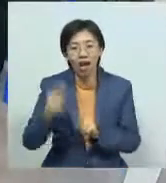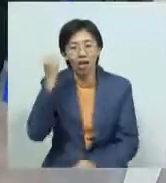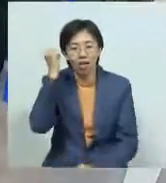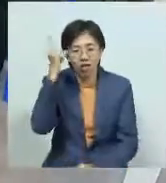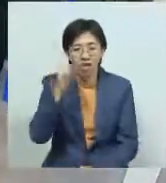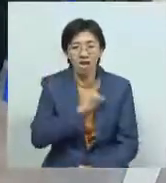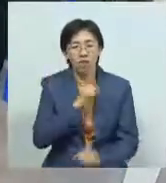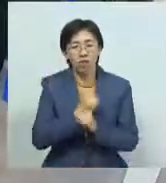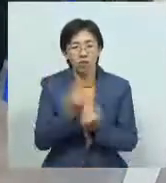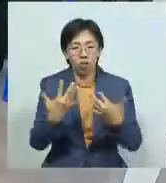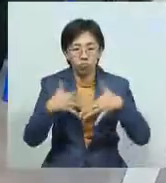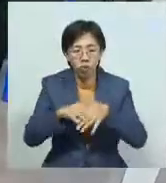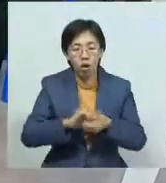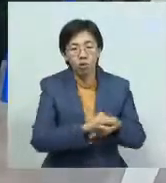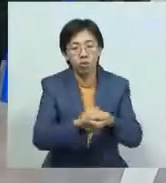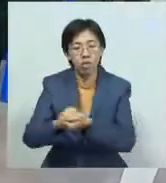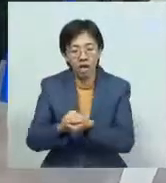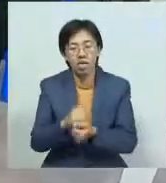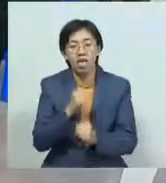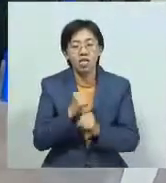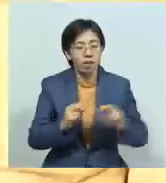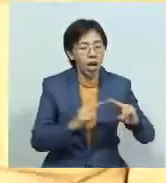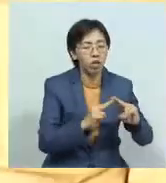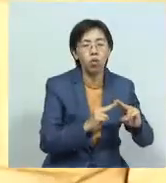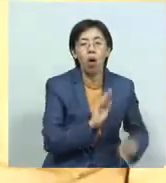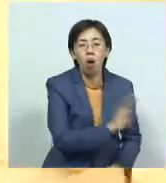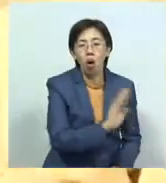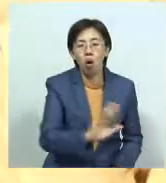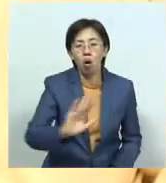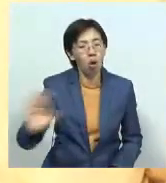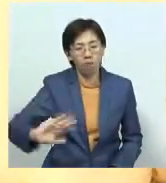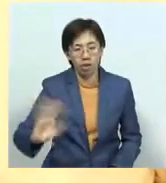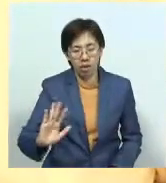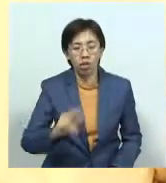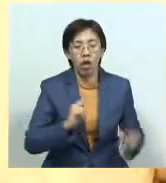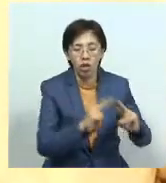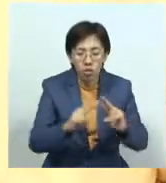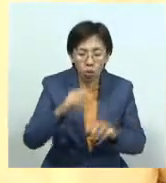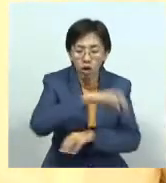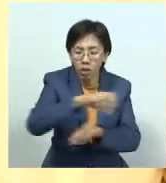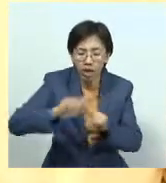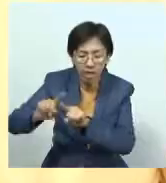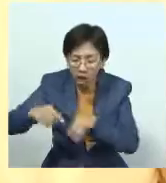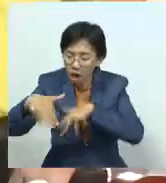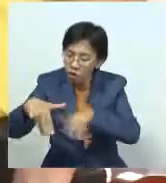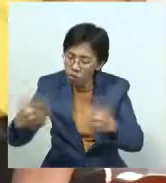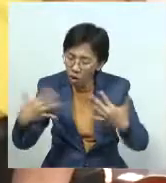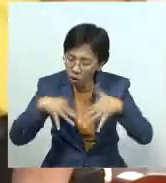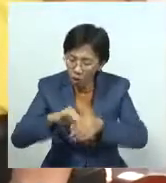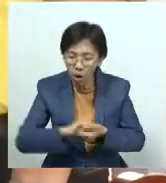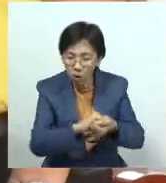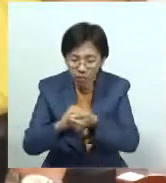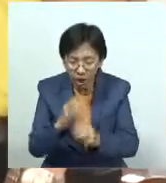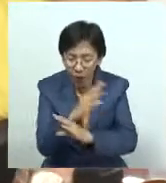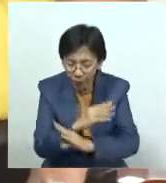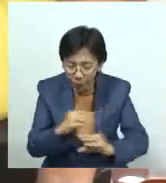าทการทำงานร่วมว่าวันนี้เราไม่สามารถทำงานกระทรวงเดียวหน่วยงานเดียวนะครับชุมชนเองก็ต้องเข้ามามีส่วนร่วมในการที่จะเรียนรู้นะ